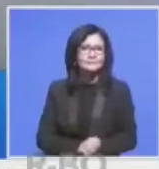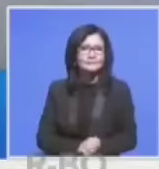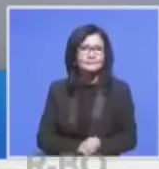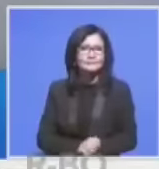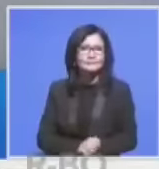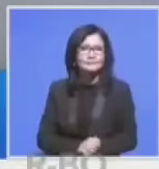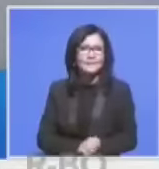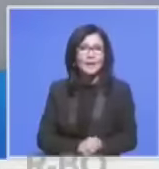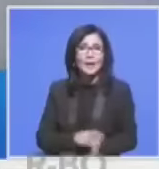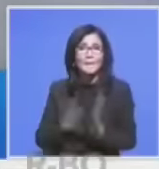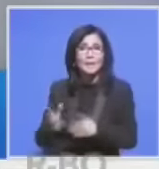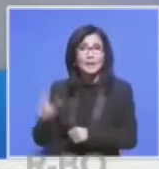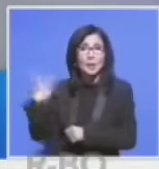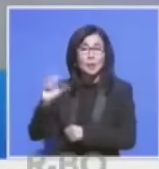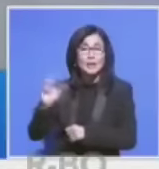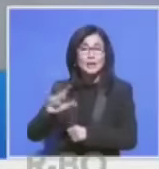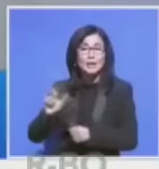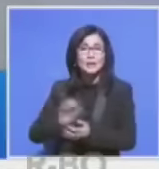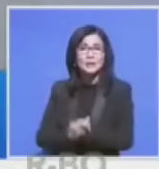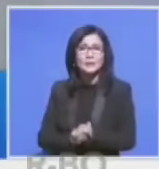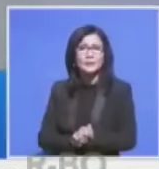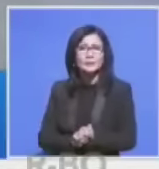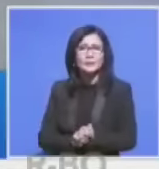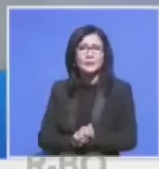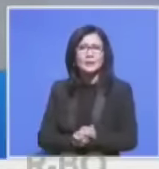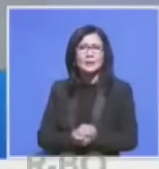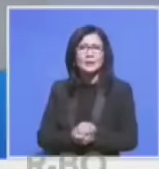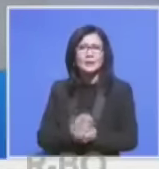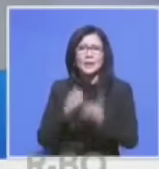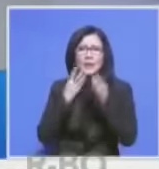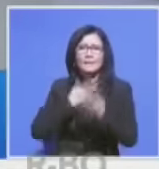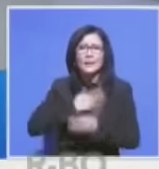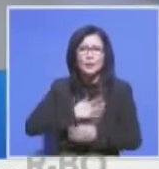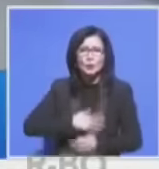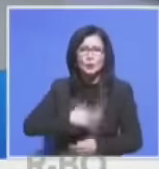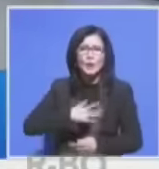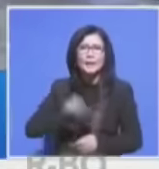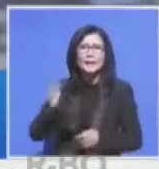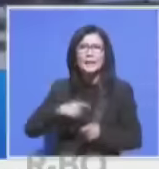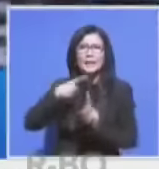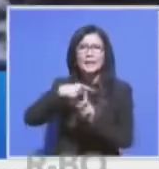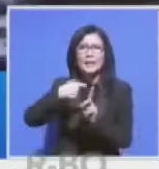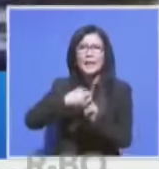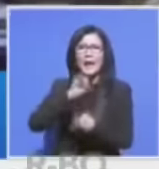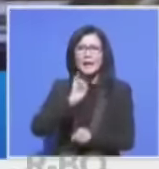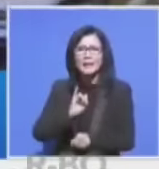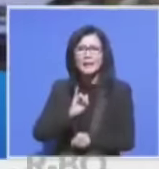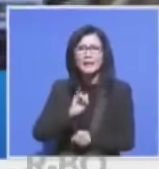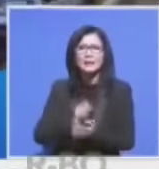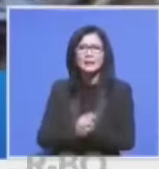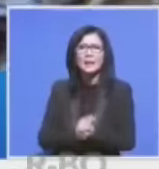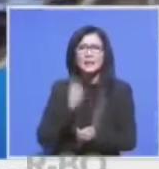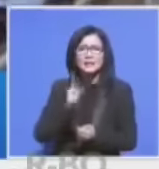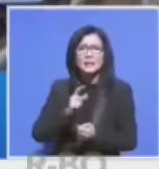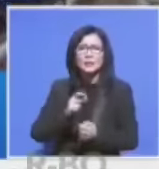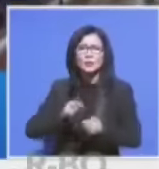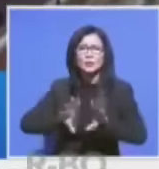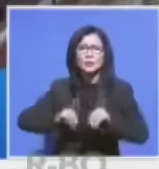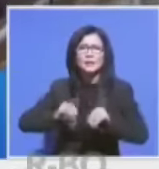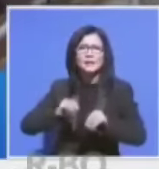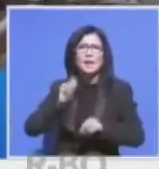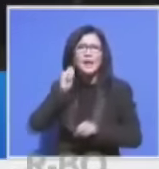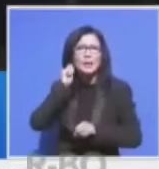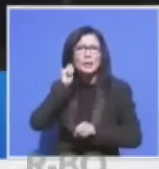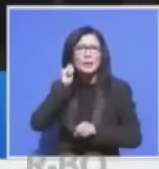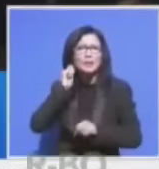Kita beralih ke mancanegara, pemirsa. Kabar duka kembali datang dari tenaga kerja Indonesia. Seorang tenaga kerja perempuan di